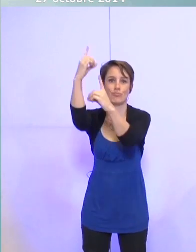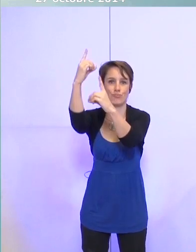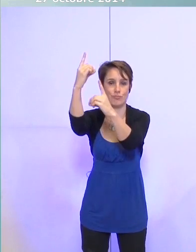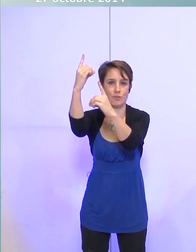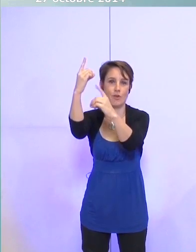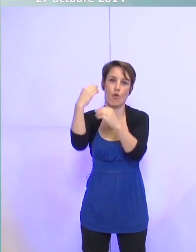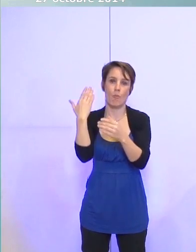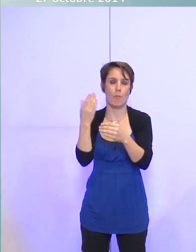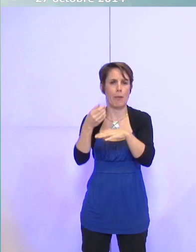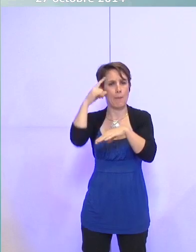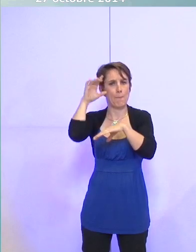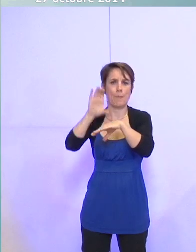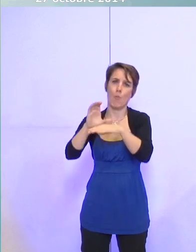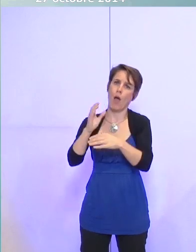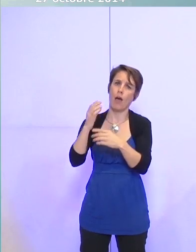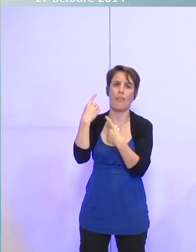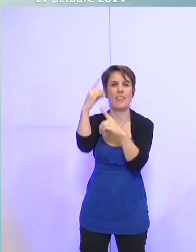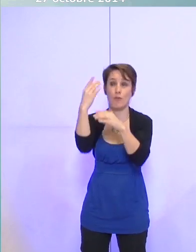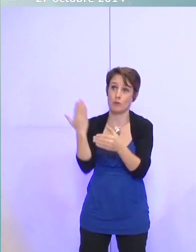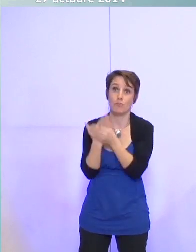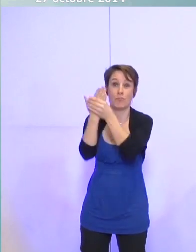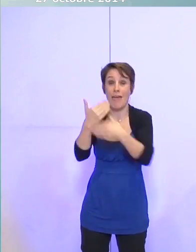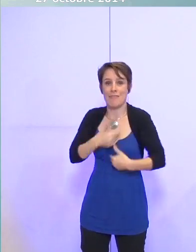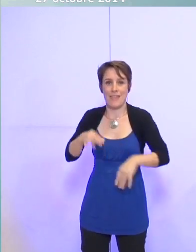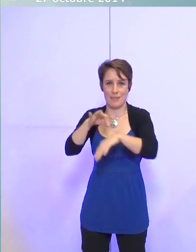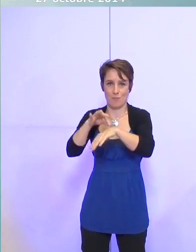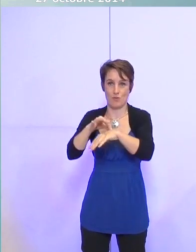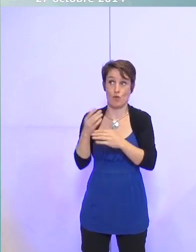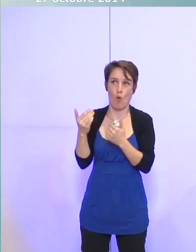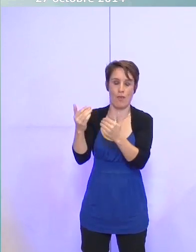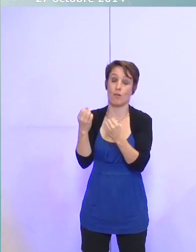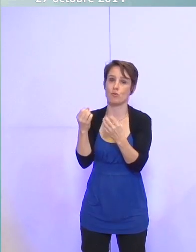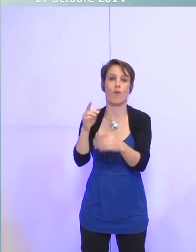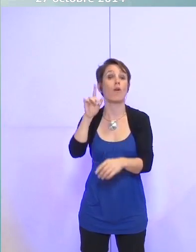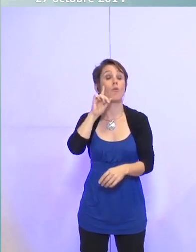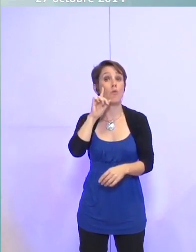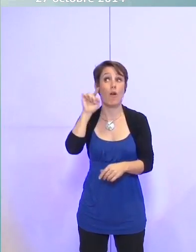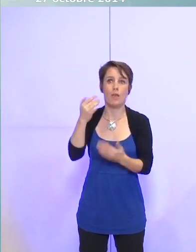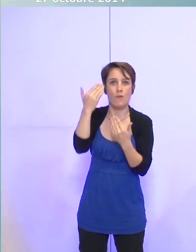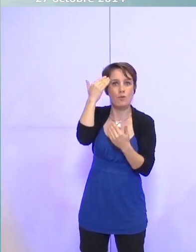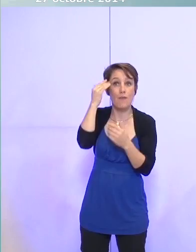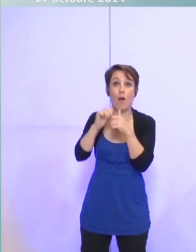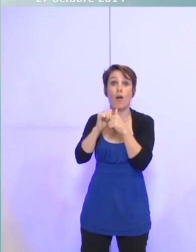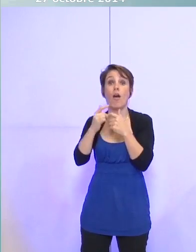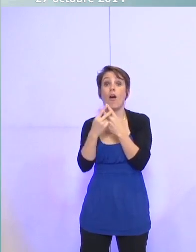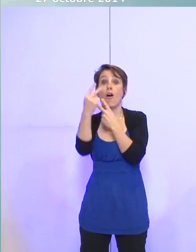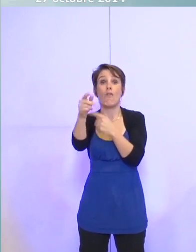le mémoire en défense de la ville quand elle est attaquée, tout simplement parce qu'il faut savoir ce que l'attaquant, le